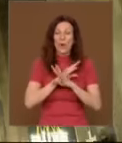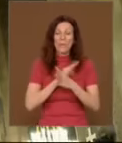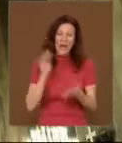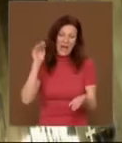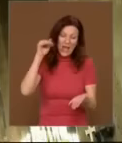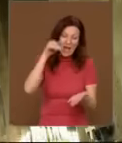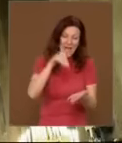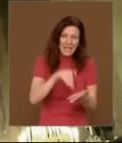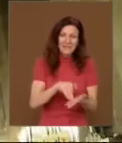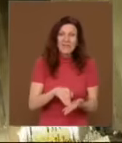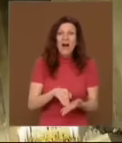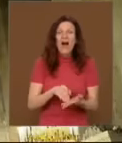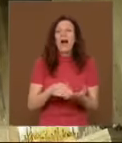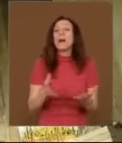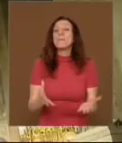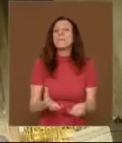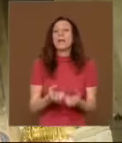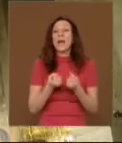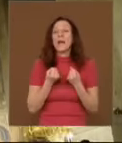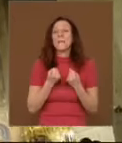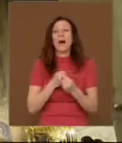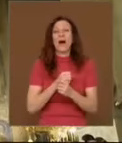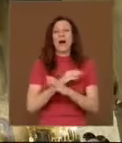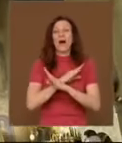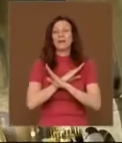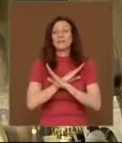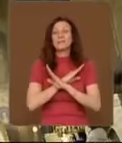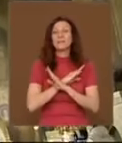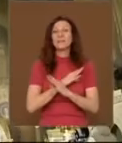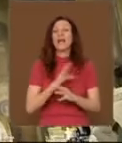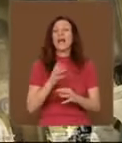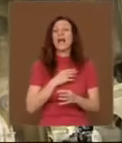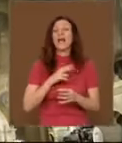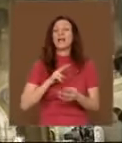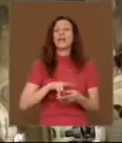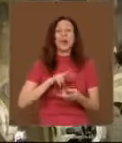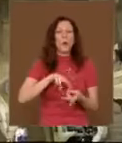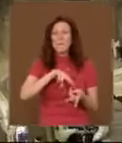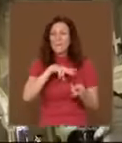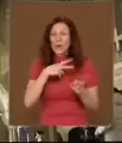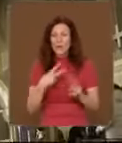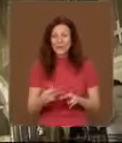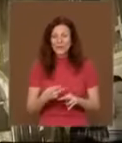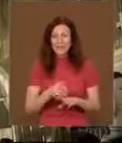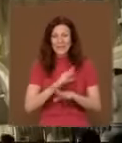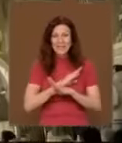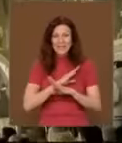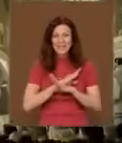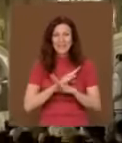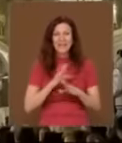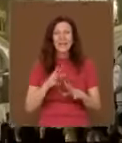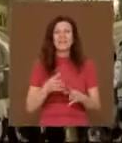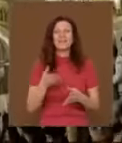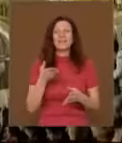когато прие смъртта, животе ти, безсмъртни животе, Христе, който си безсмъртния